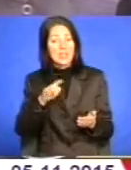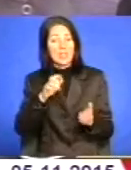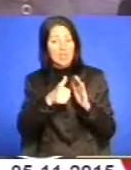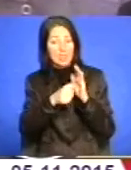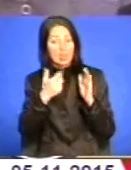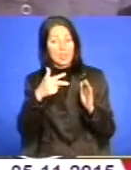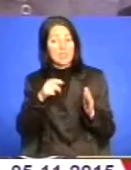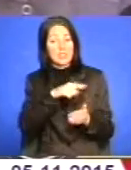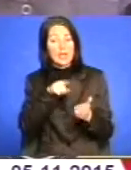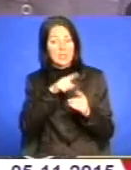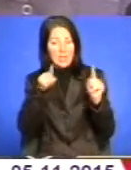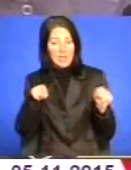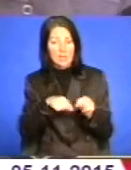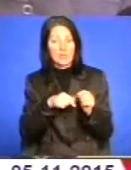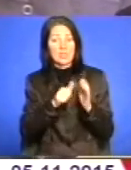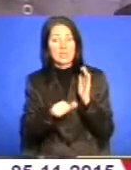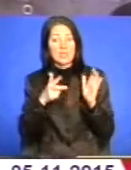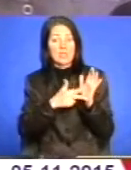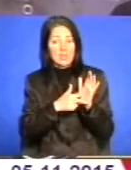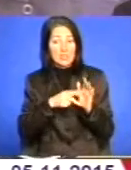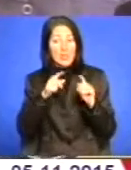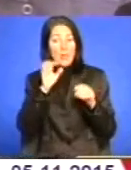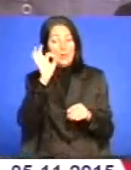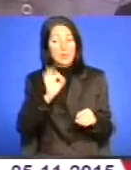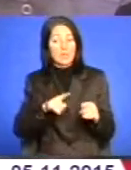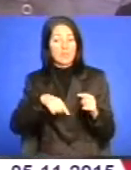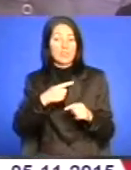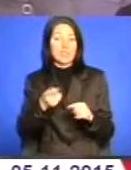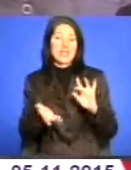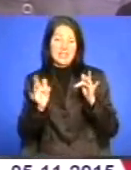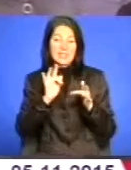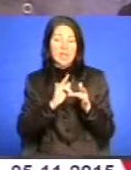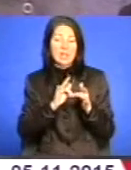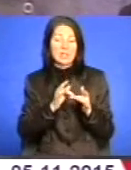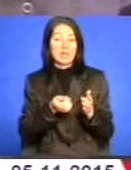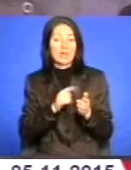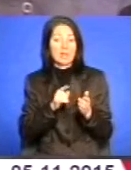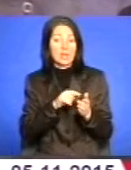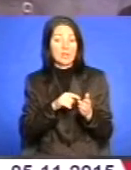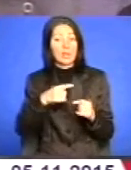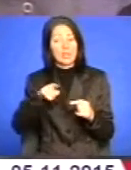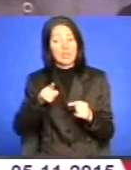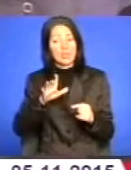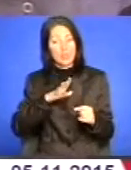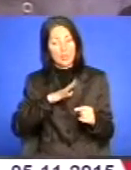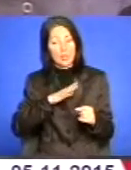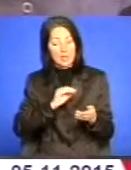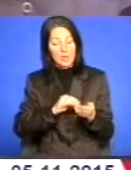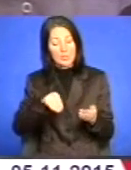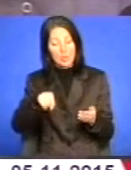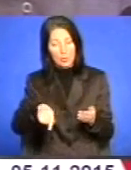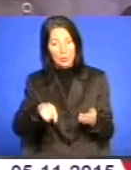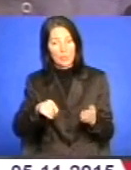Зокрема, 68% поступило через веб-сайт, остальна кількість була написана тут, в цьому